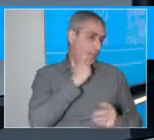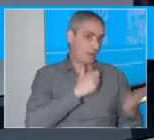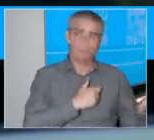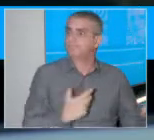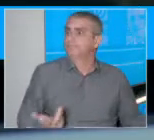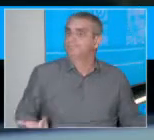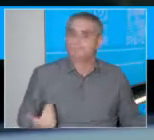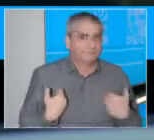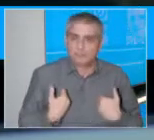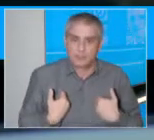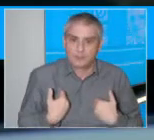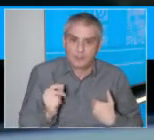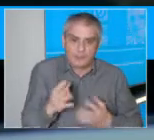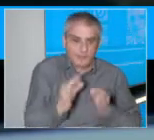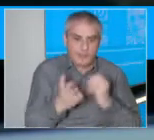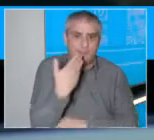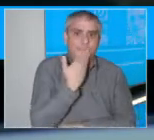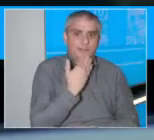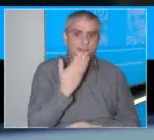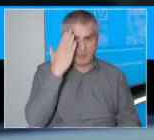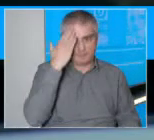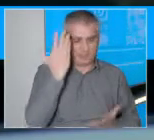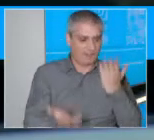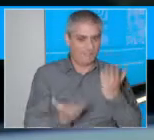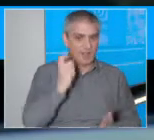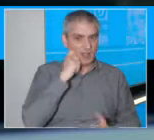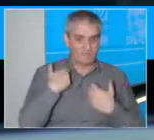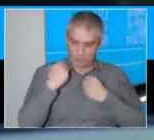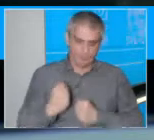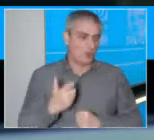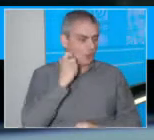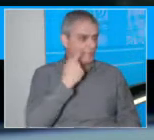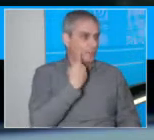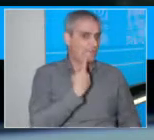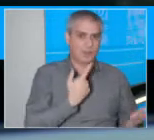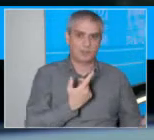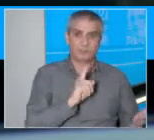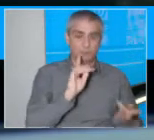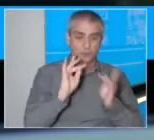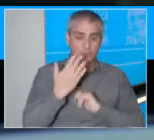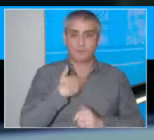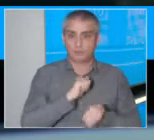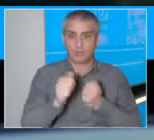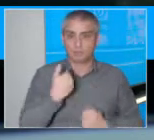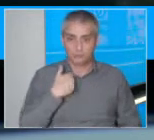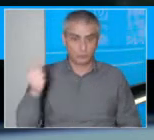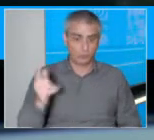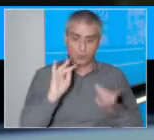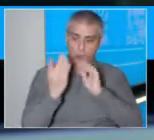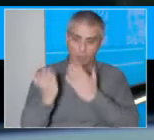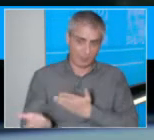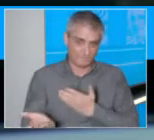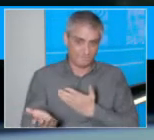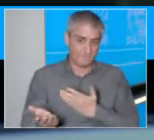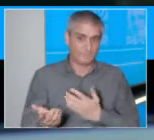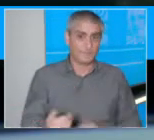ודאי, זה לא אני קורא. גם הדין במדינת ישראל מכיר בהבדל בין עבירות ביטחון לבין עבירות פליליות. מי שהוא אויב שרוצה להשמיד אותי, אז הוא אויב, ואל